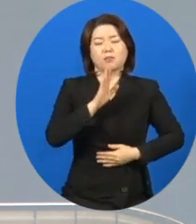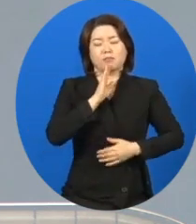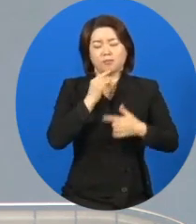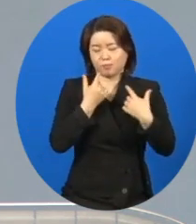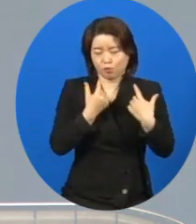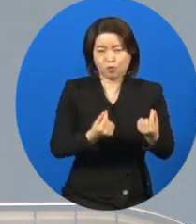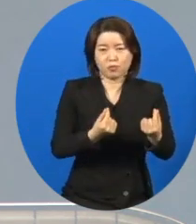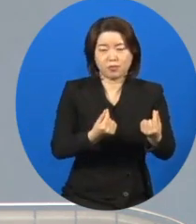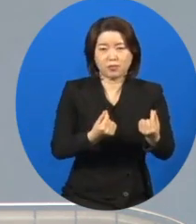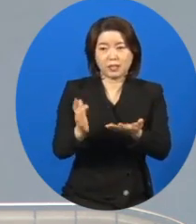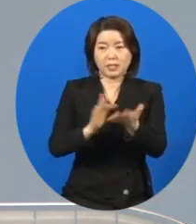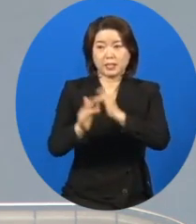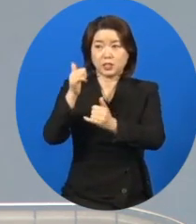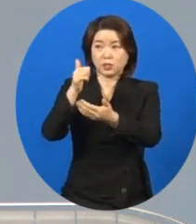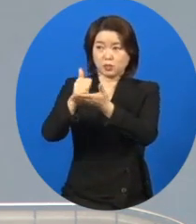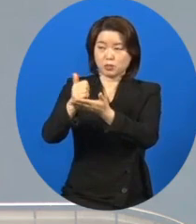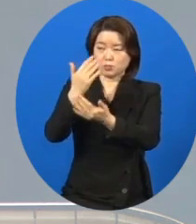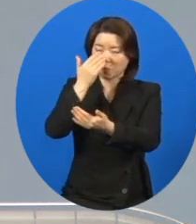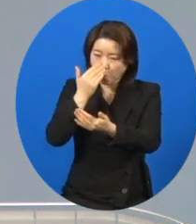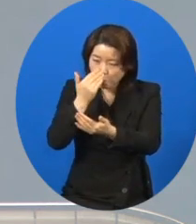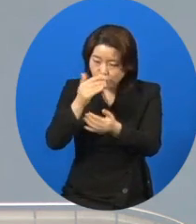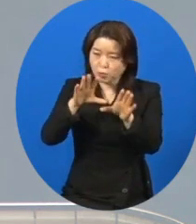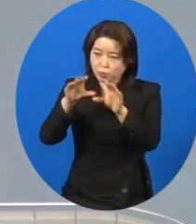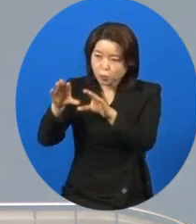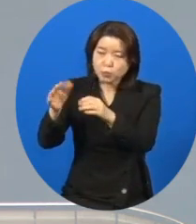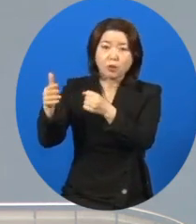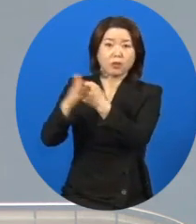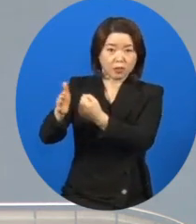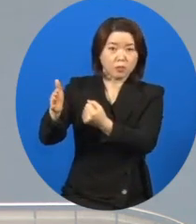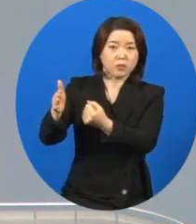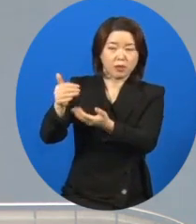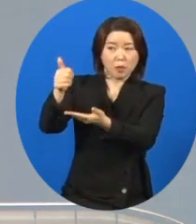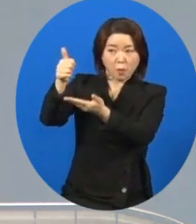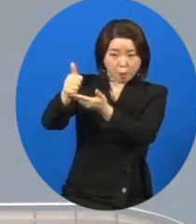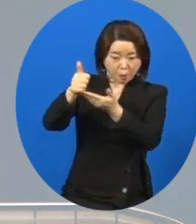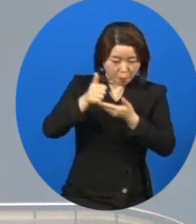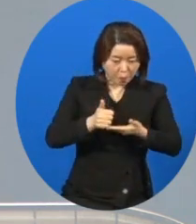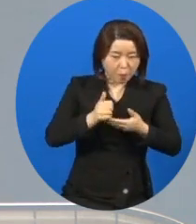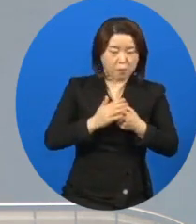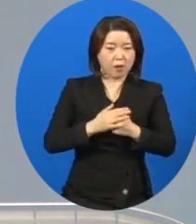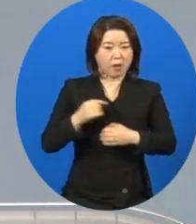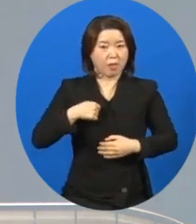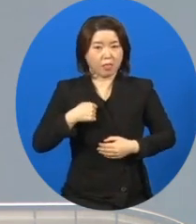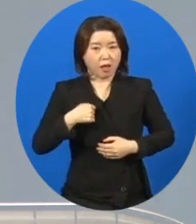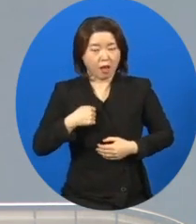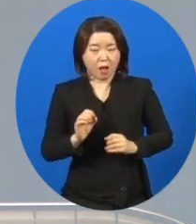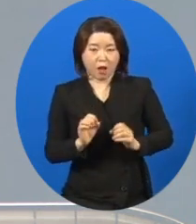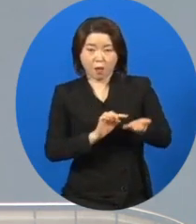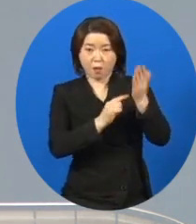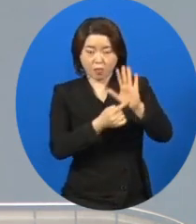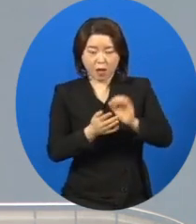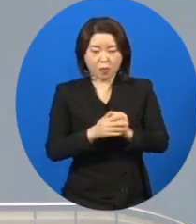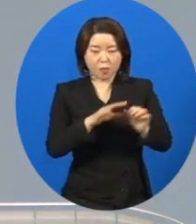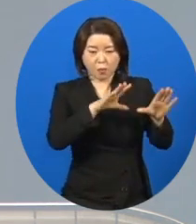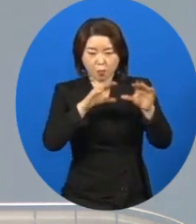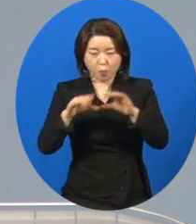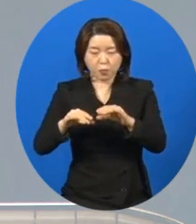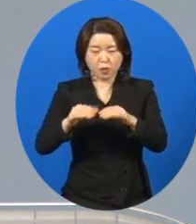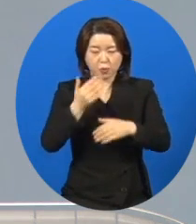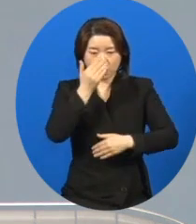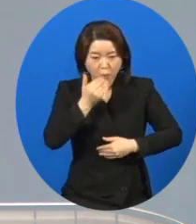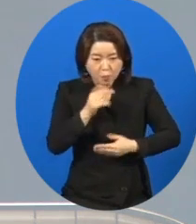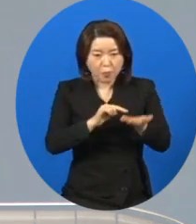당연히 예수님이 온유하고 겸손하신 분이니까 그 사람에게서도 온유함과 겸손함이